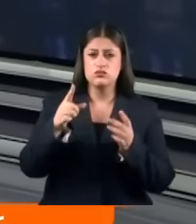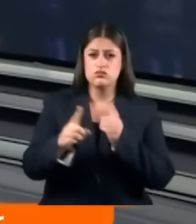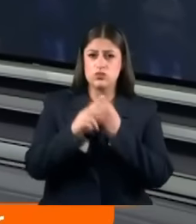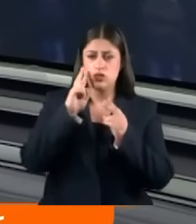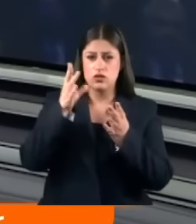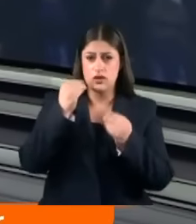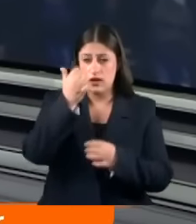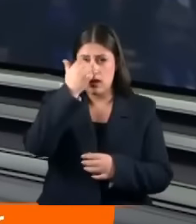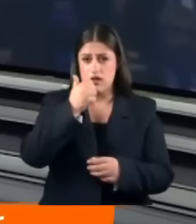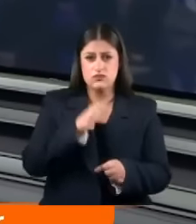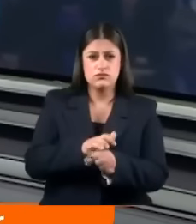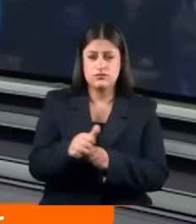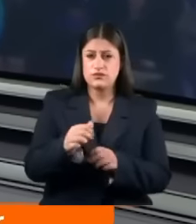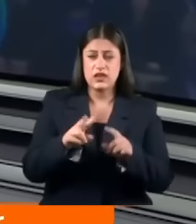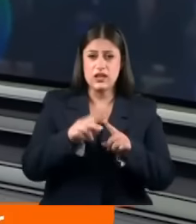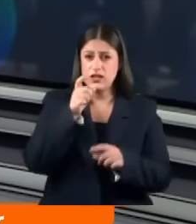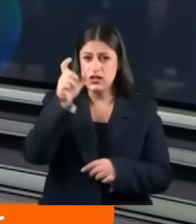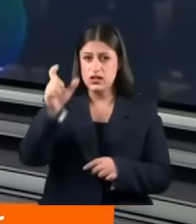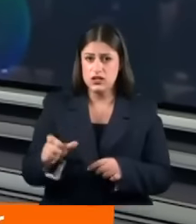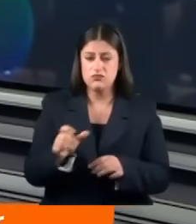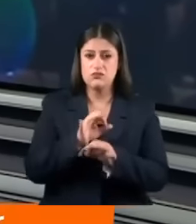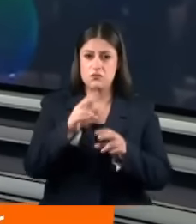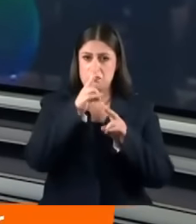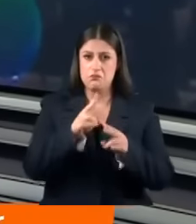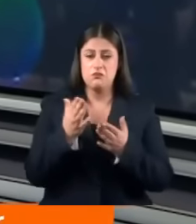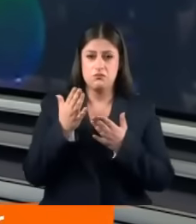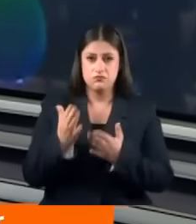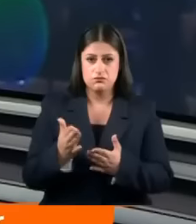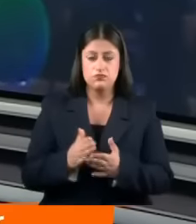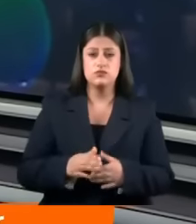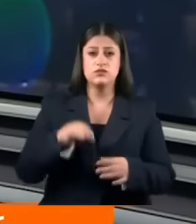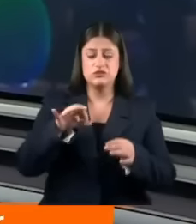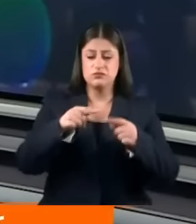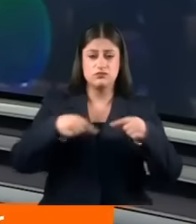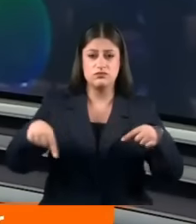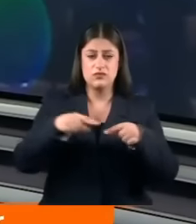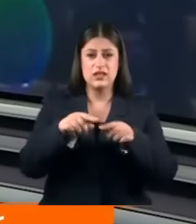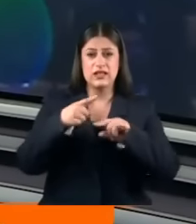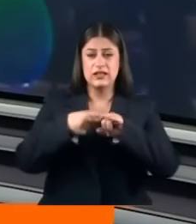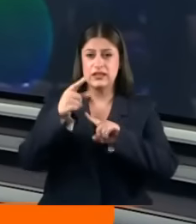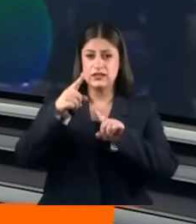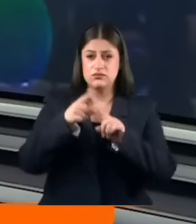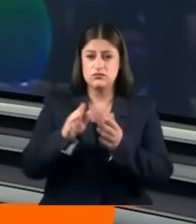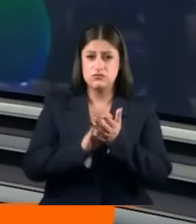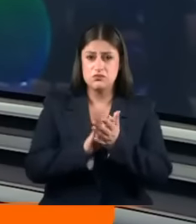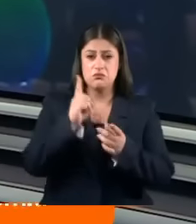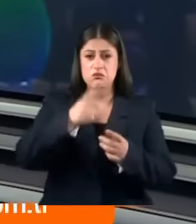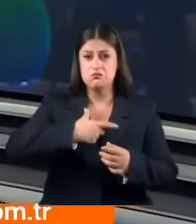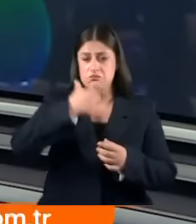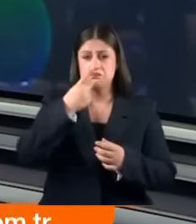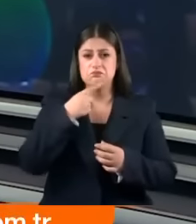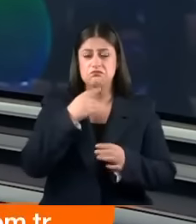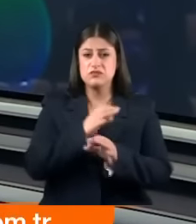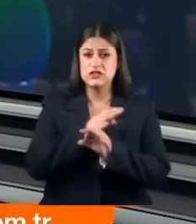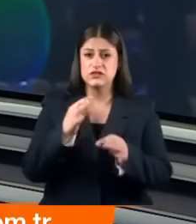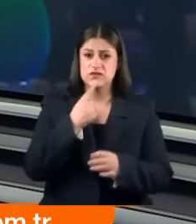seslendi. Gazze kasabı Netanyahu için yerinde bir benzetme yapan Erdoğan, çağımızın Hitler'ini alkışlarken yüzleri bile kızarmıyor